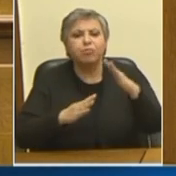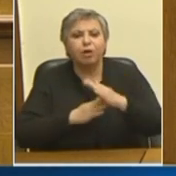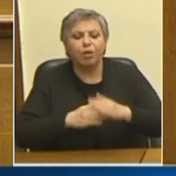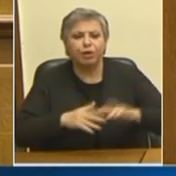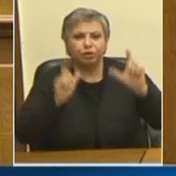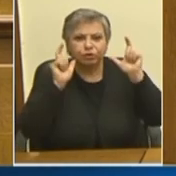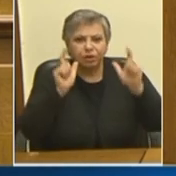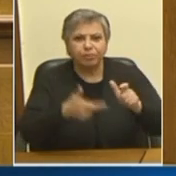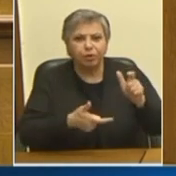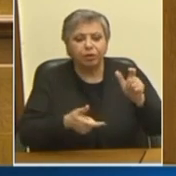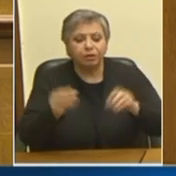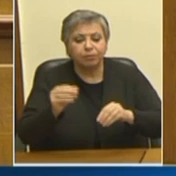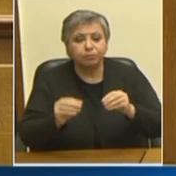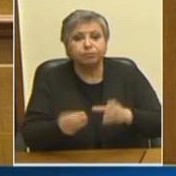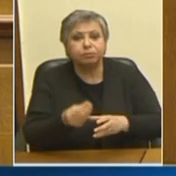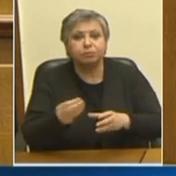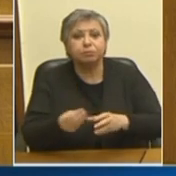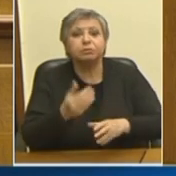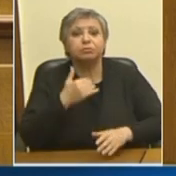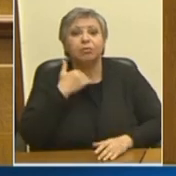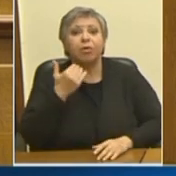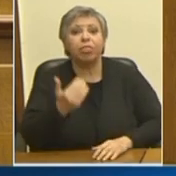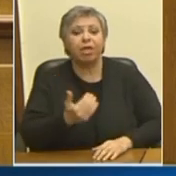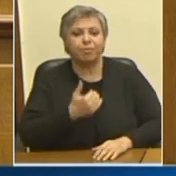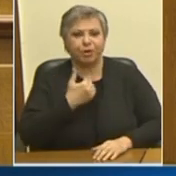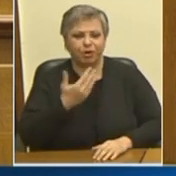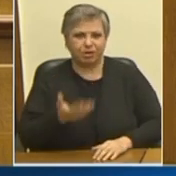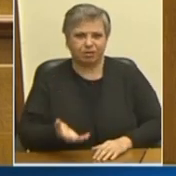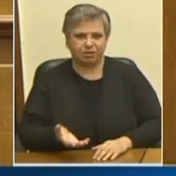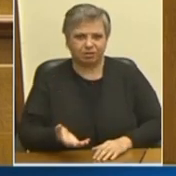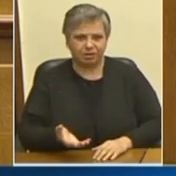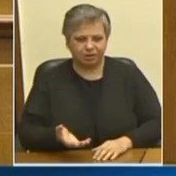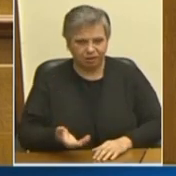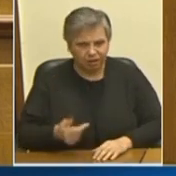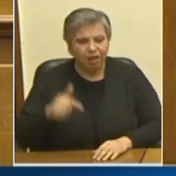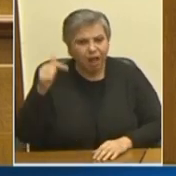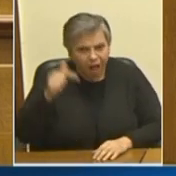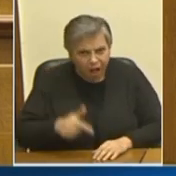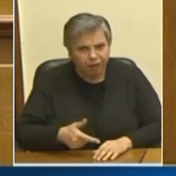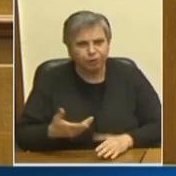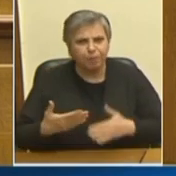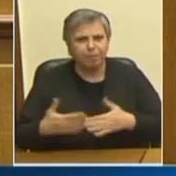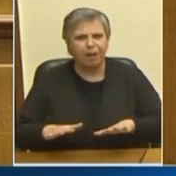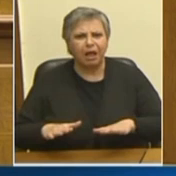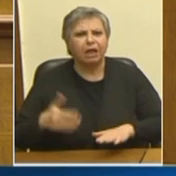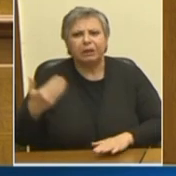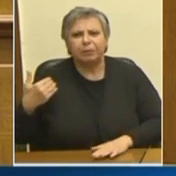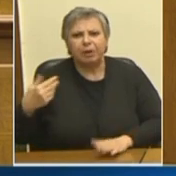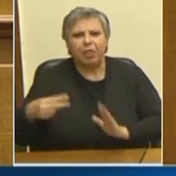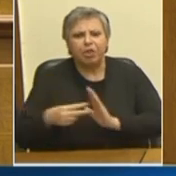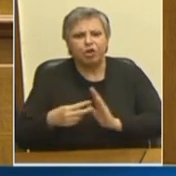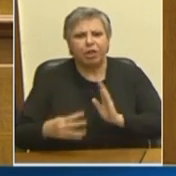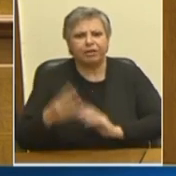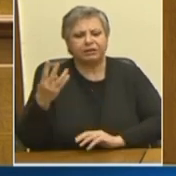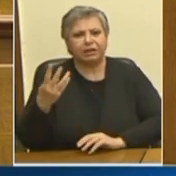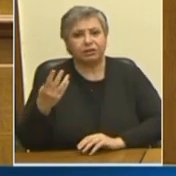Εκμεταλλευόμενη αυτό το άρθρο του Συντάγματος, δημιουργήσατε εκλογές το 2014. Και τώρα έρχεστε και λέτε ότι